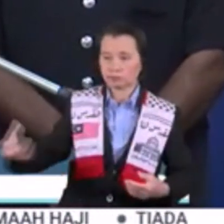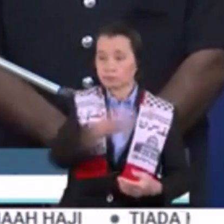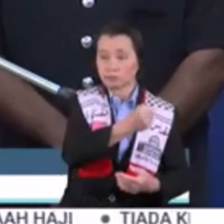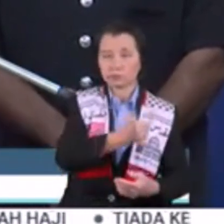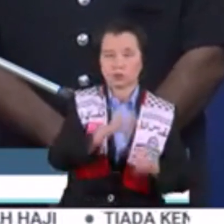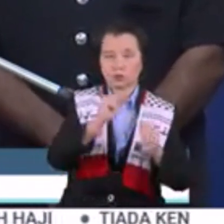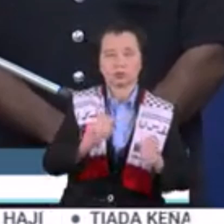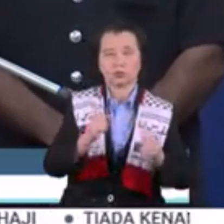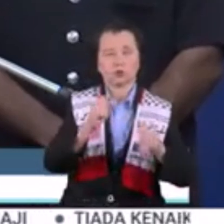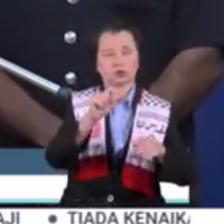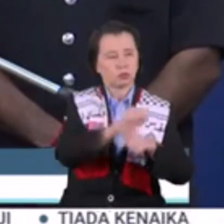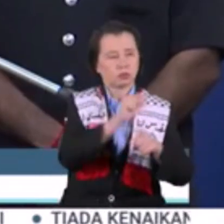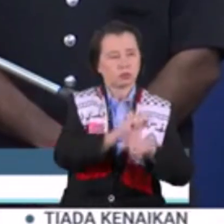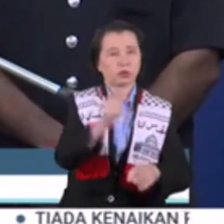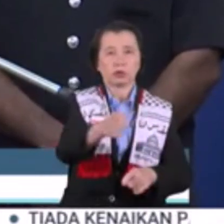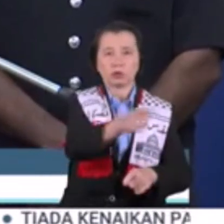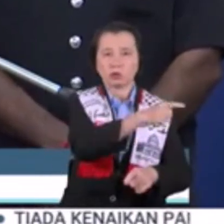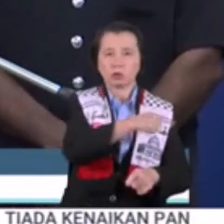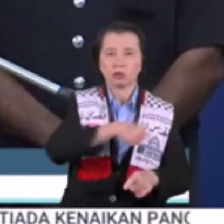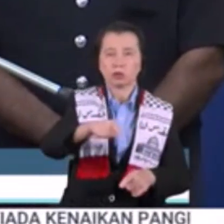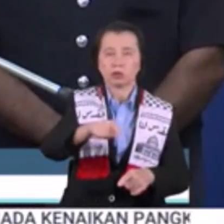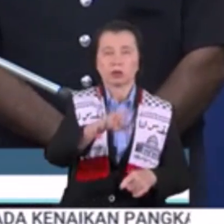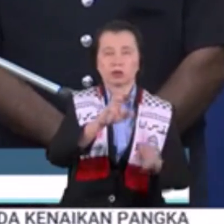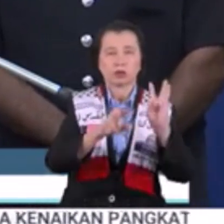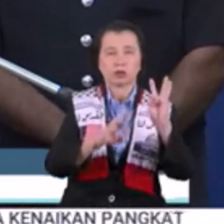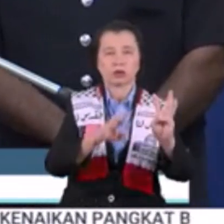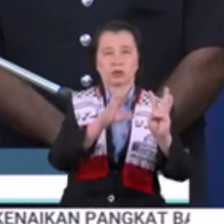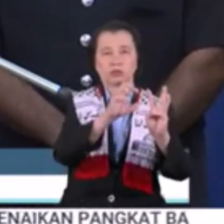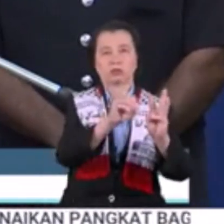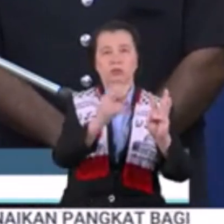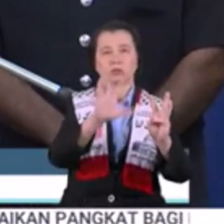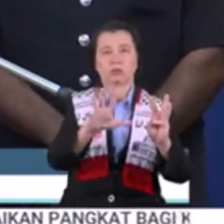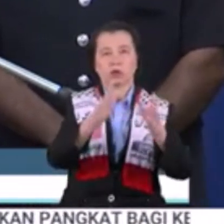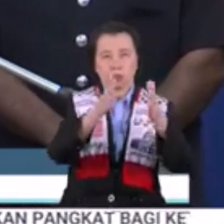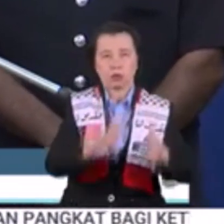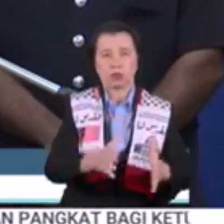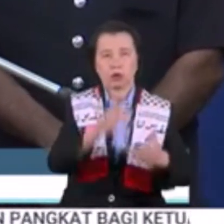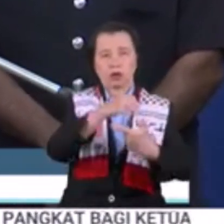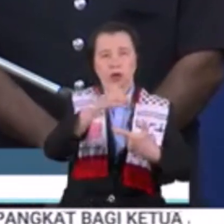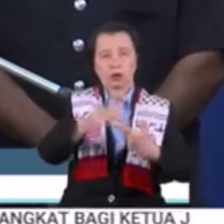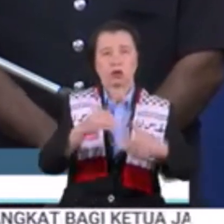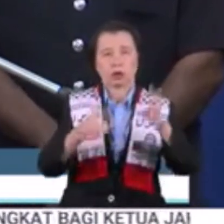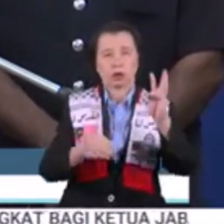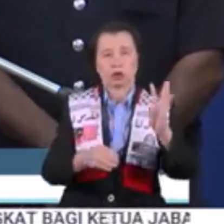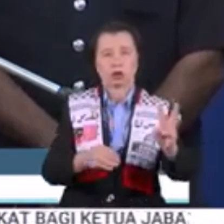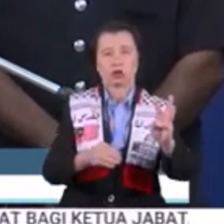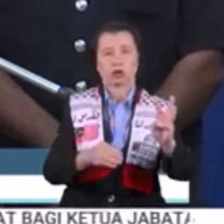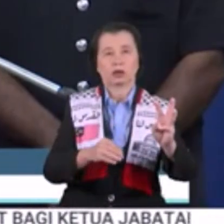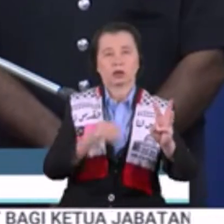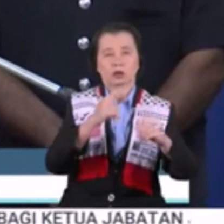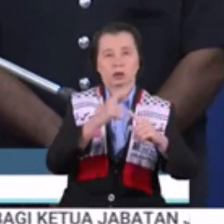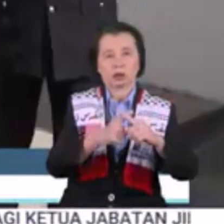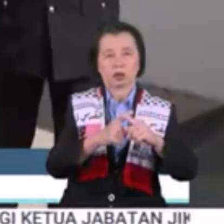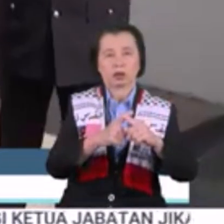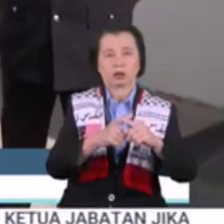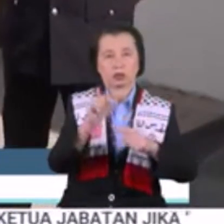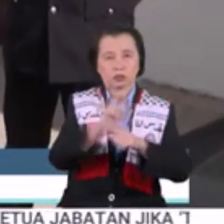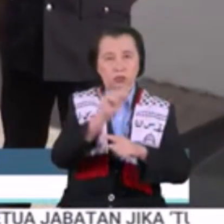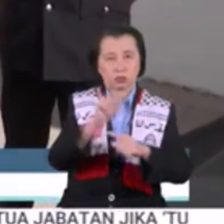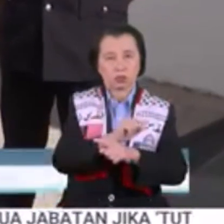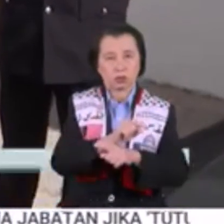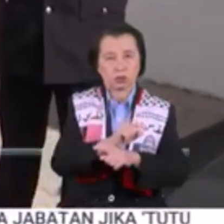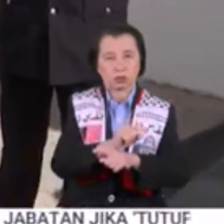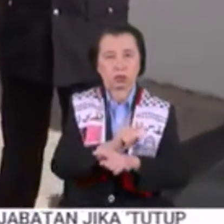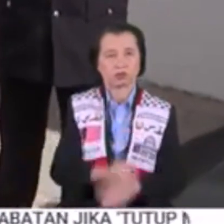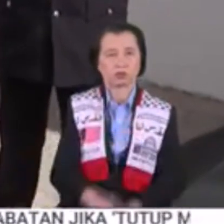digunakan oleh seramai 605 orang ataupun 605 kali penggunaan.